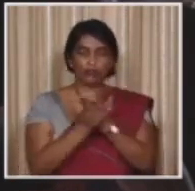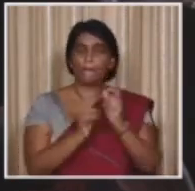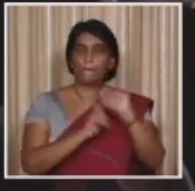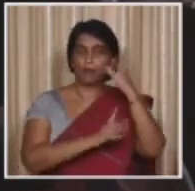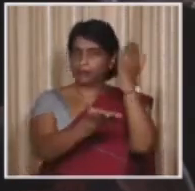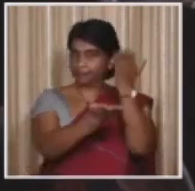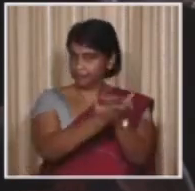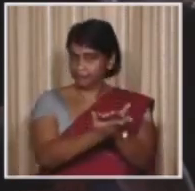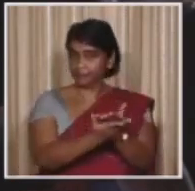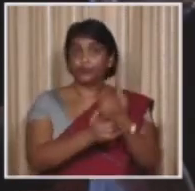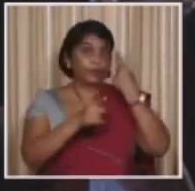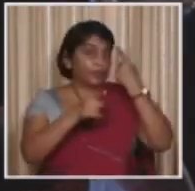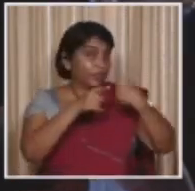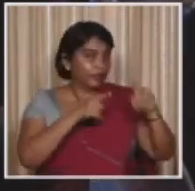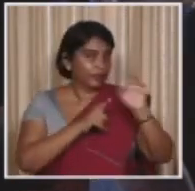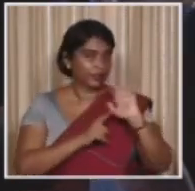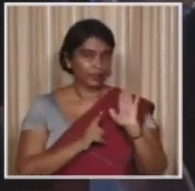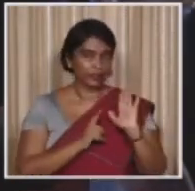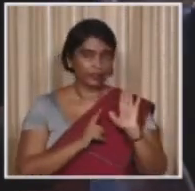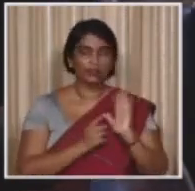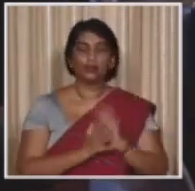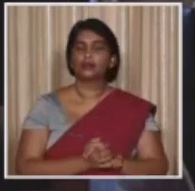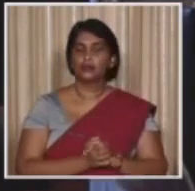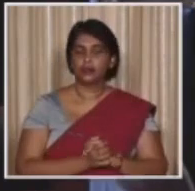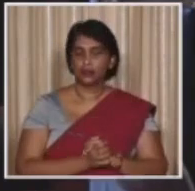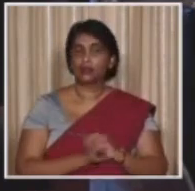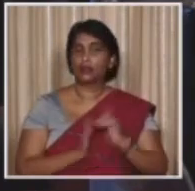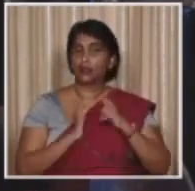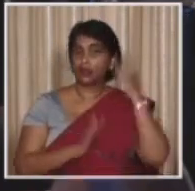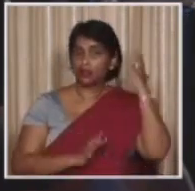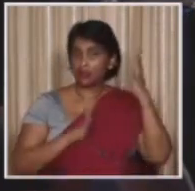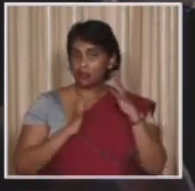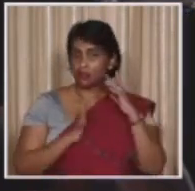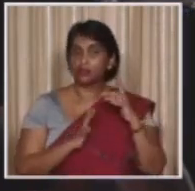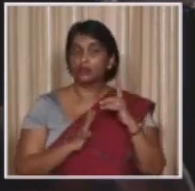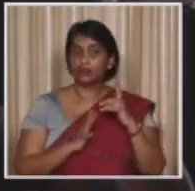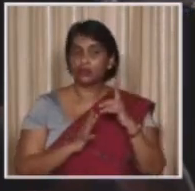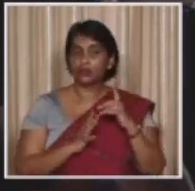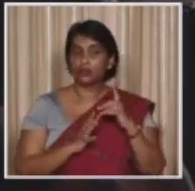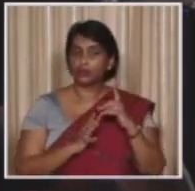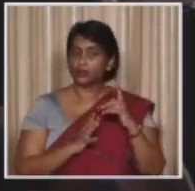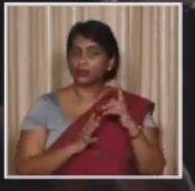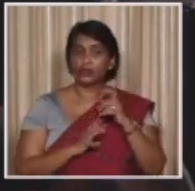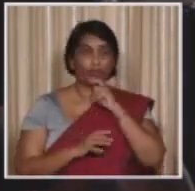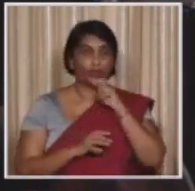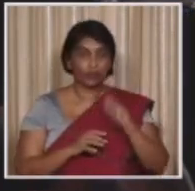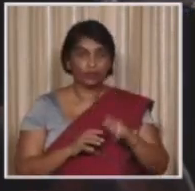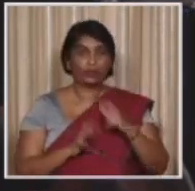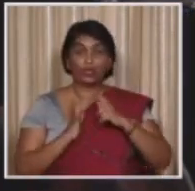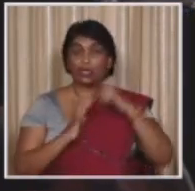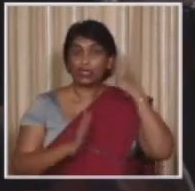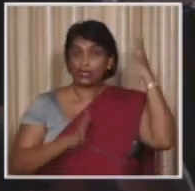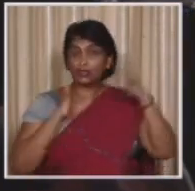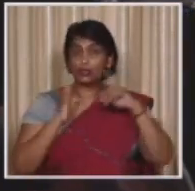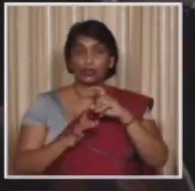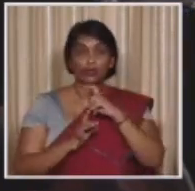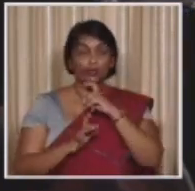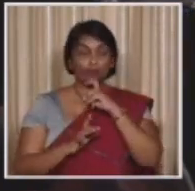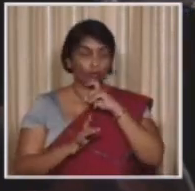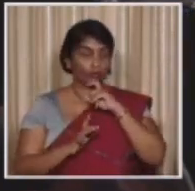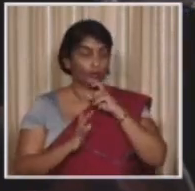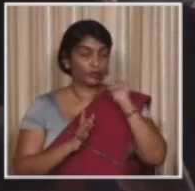කරනවා. ඒ විතරක් නෙමෙයි ඉන්ටර්නැෂනල් කමිෂන් ඔෆ් ජුරිස් ඉන්ටර්නැෂනල් කමිෂන් ඔෆ්